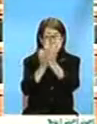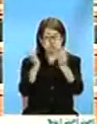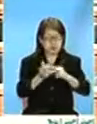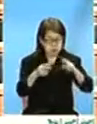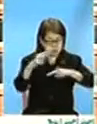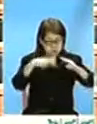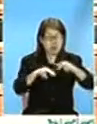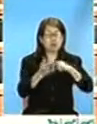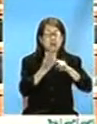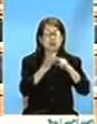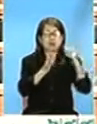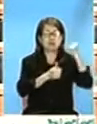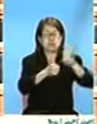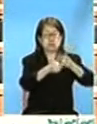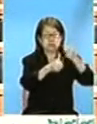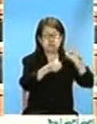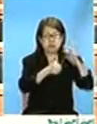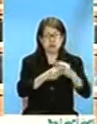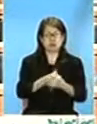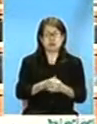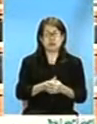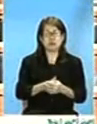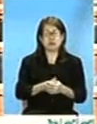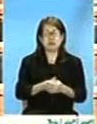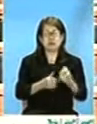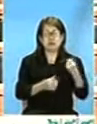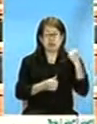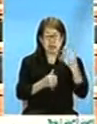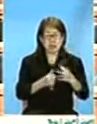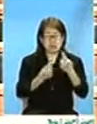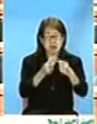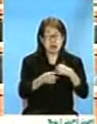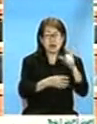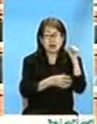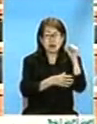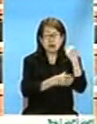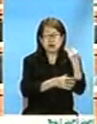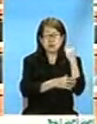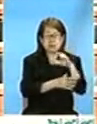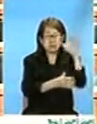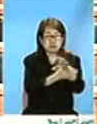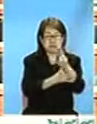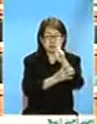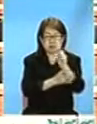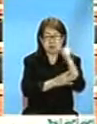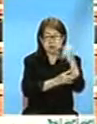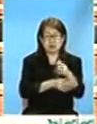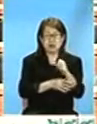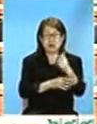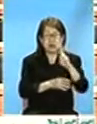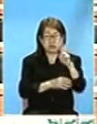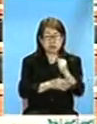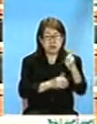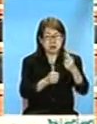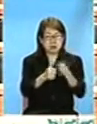ำนาจเยอะเลยครับที่จริงอำนาจก็คือตรงนั้นนะครับไม่มีอำนาจก้าวก่ายรัฐสภาซึ่งอยู่ในฐานะที่เป็นองค์กรสูงสุดม